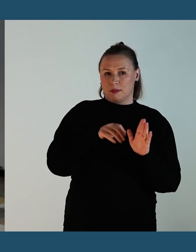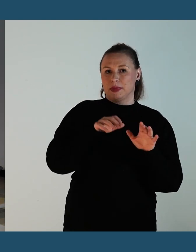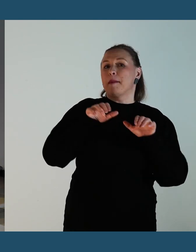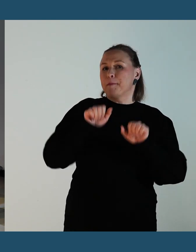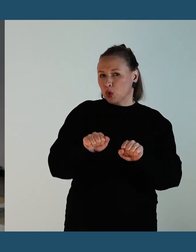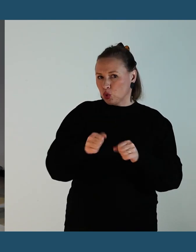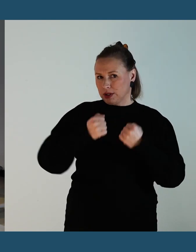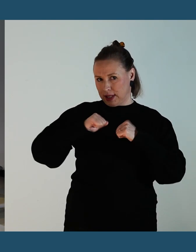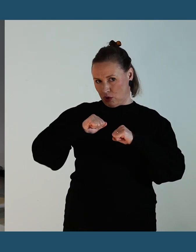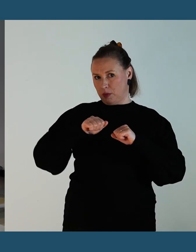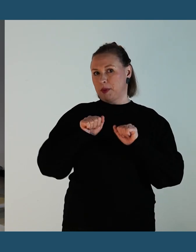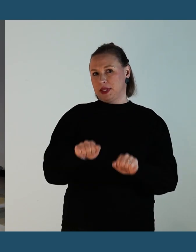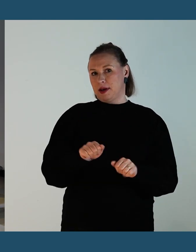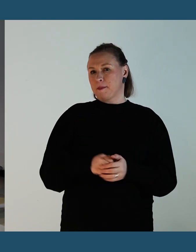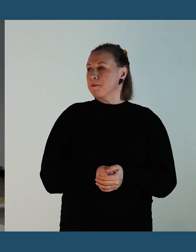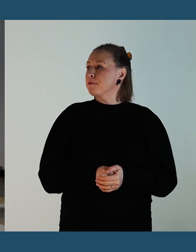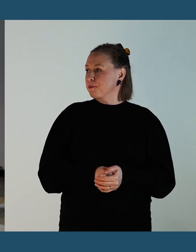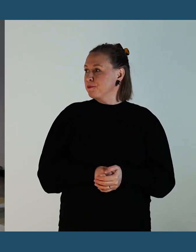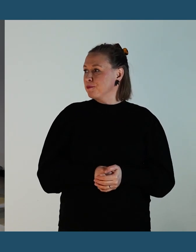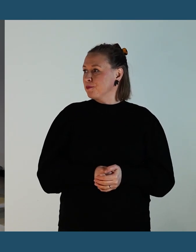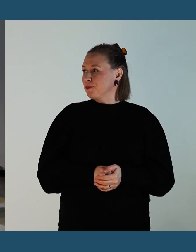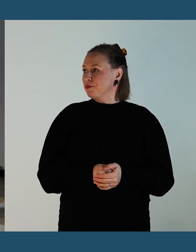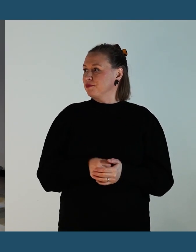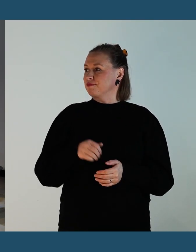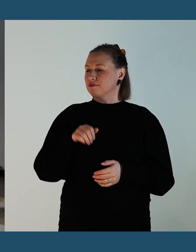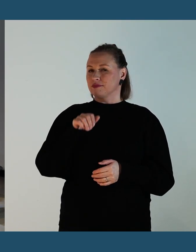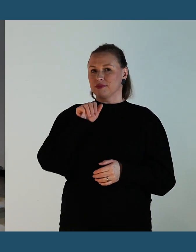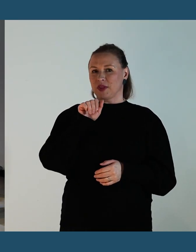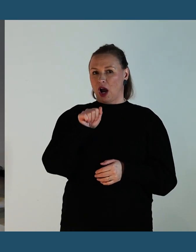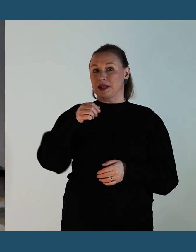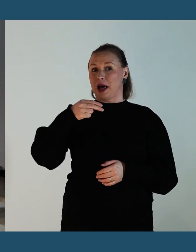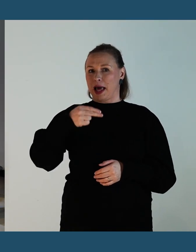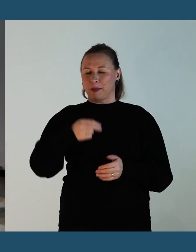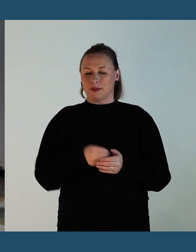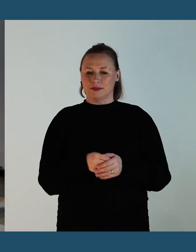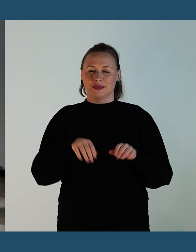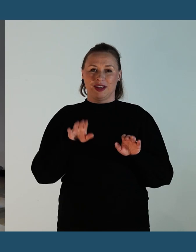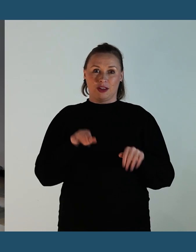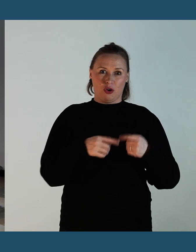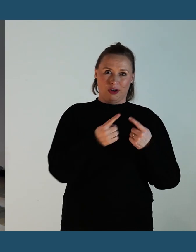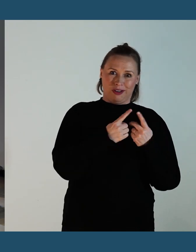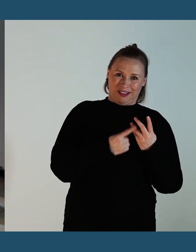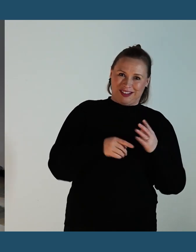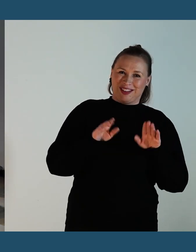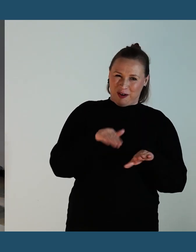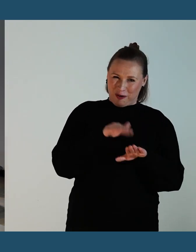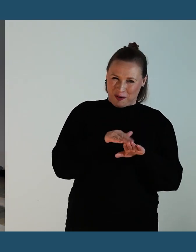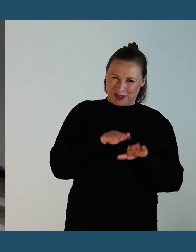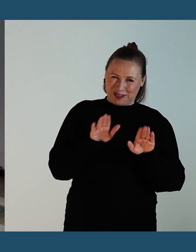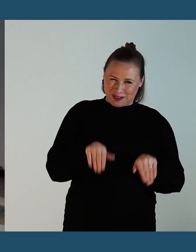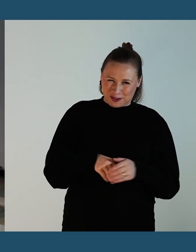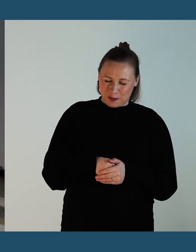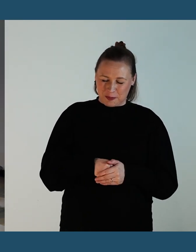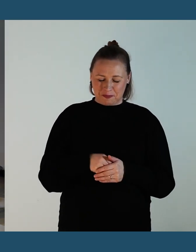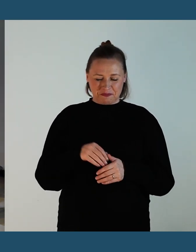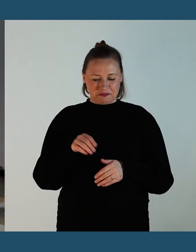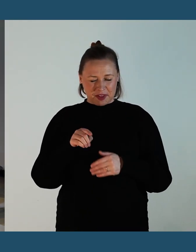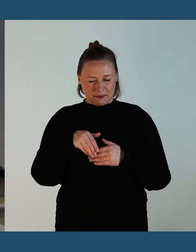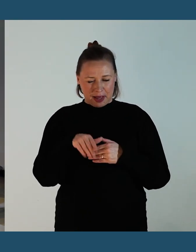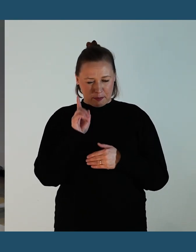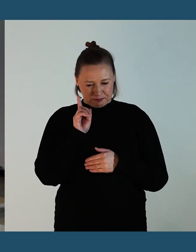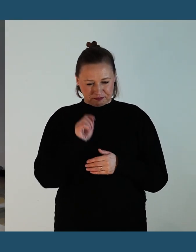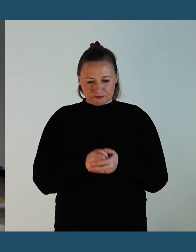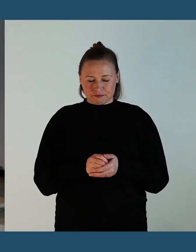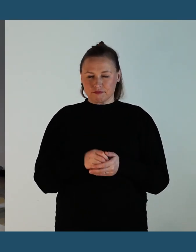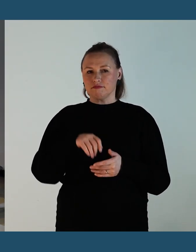Sitten Anita Helman. Joo, kiitos. Tästä nyt tulikin jo pajatso melkein tyhjennettyä, mutta juurikin tämä ehkä, mietitään tätä